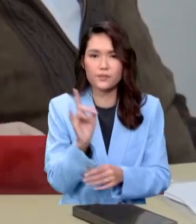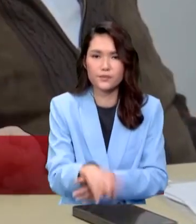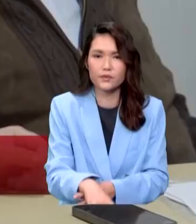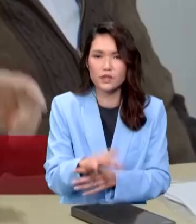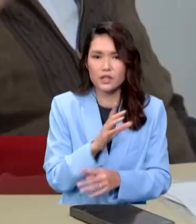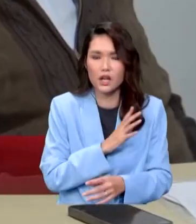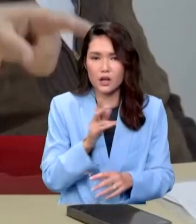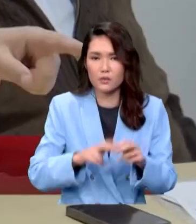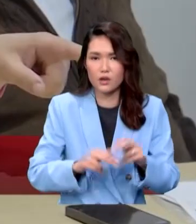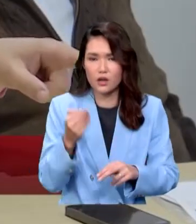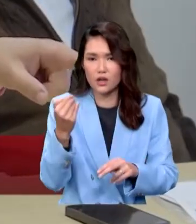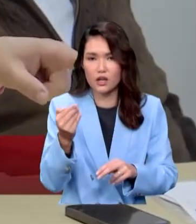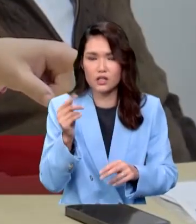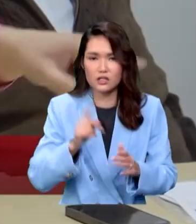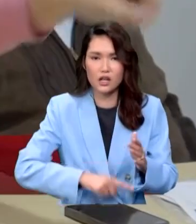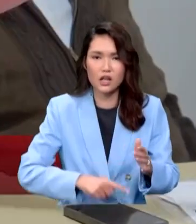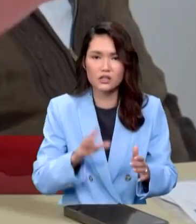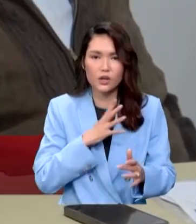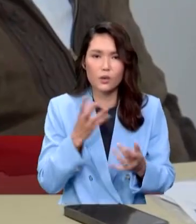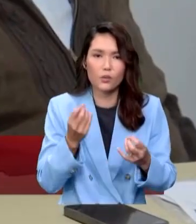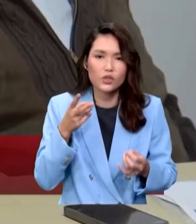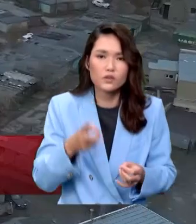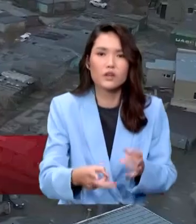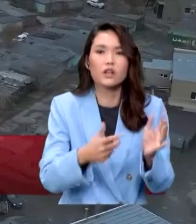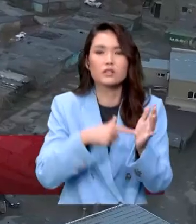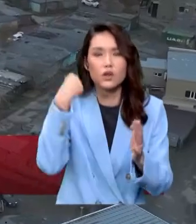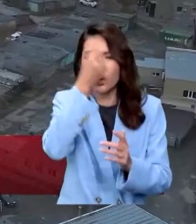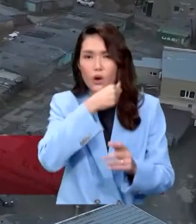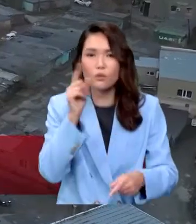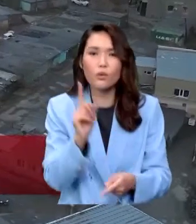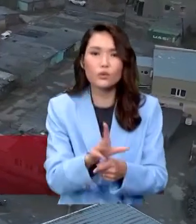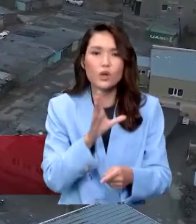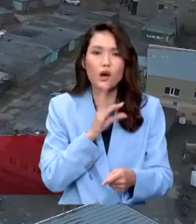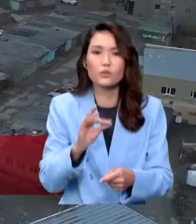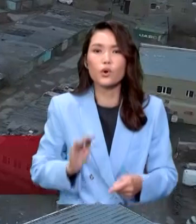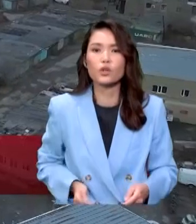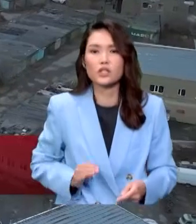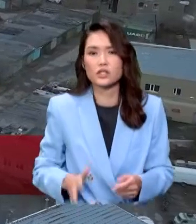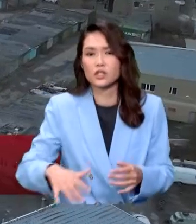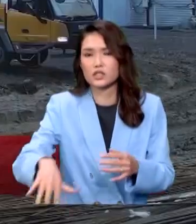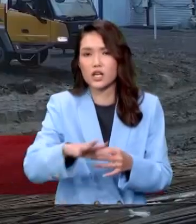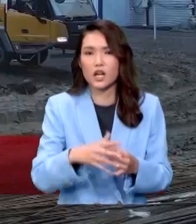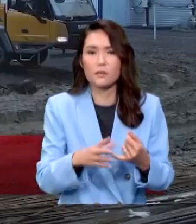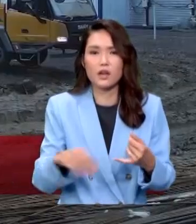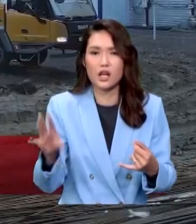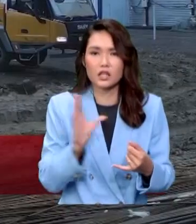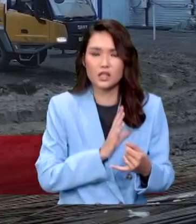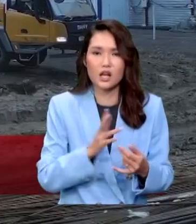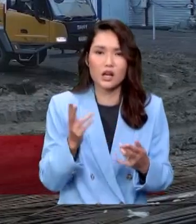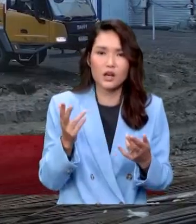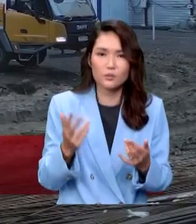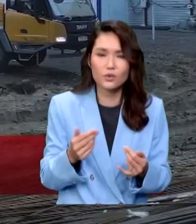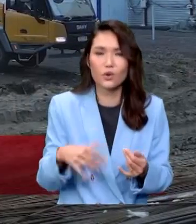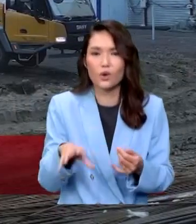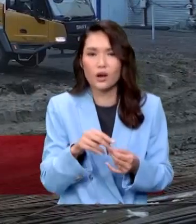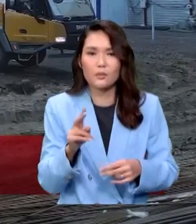наглым образом. Станцию должны были построить еще в 2007 году, но мешал частный сектор, который располагался на этой земле. Правда, спустя годы ветхие